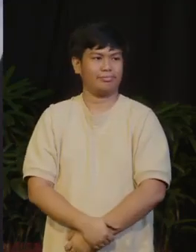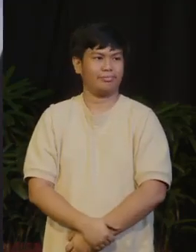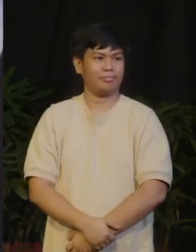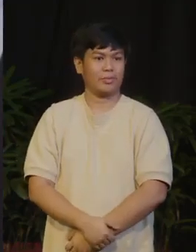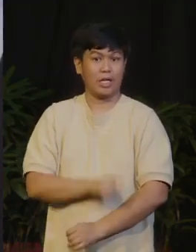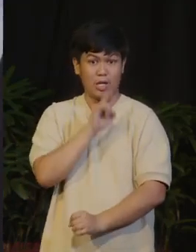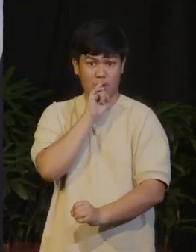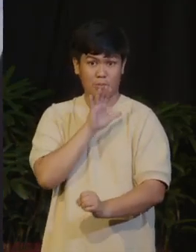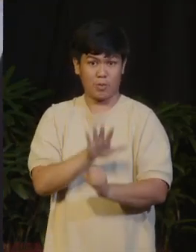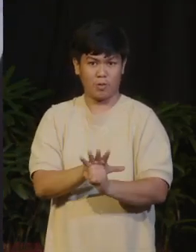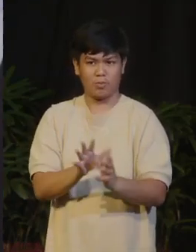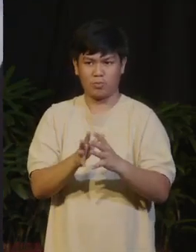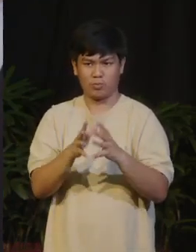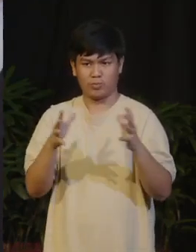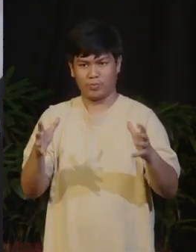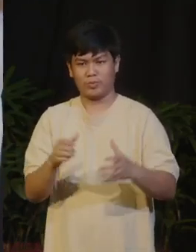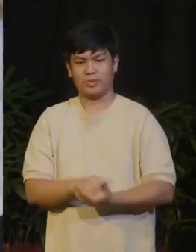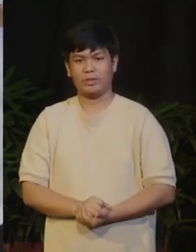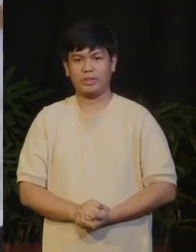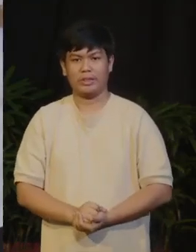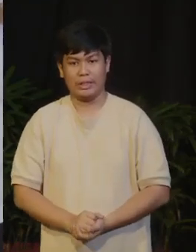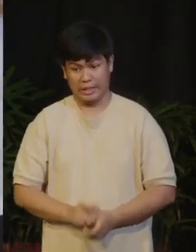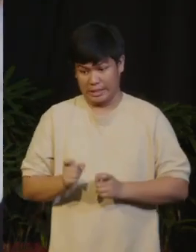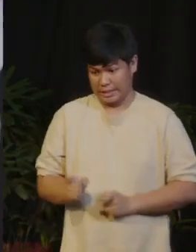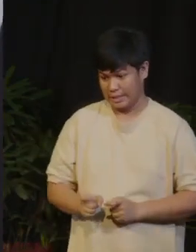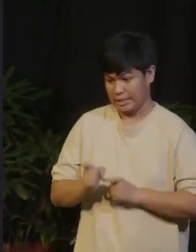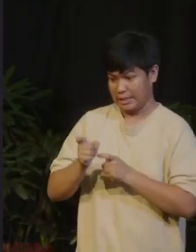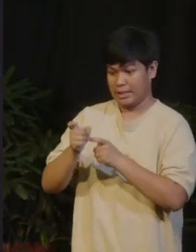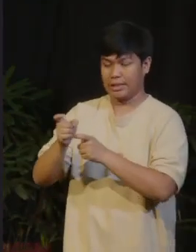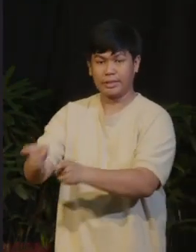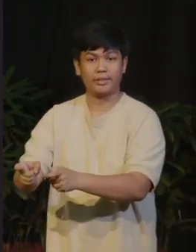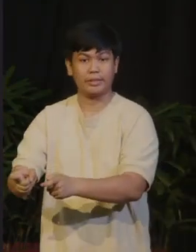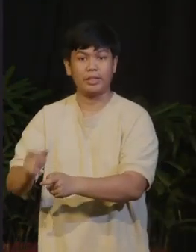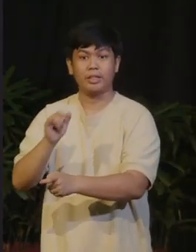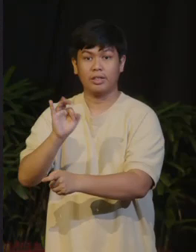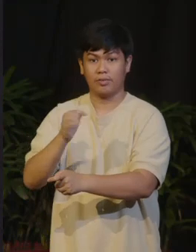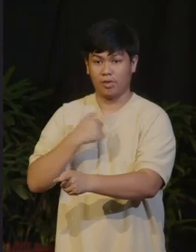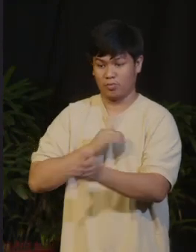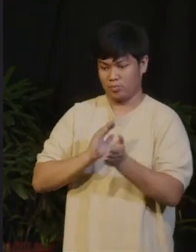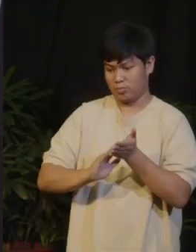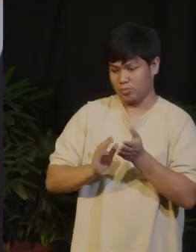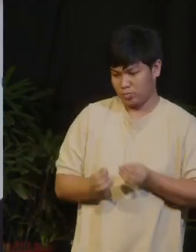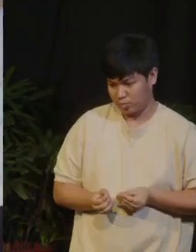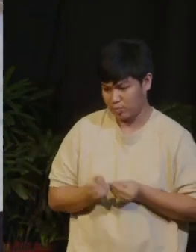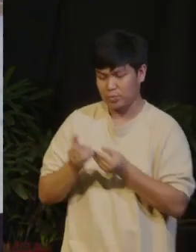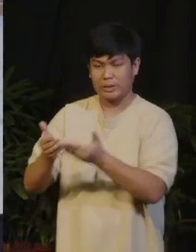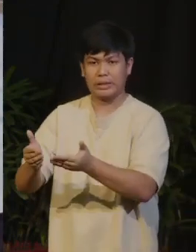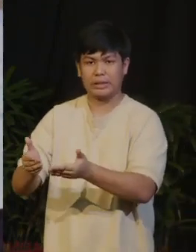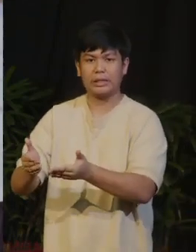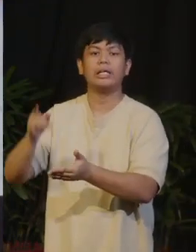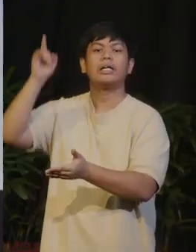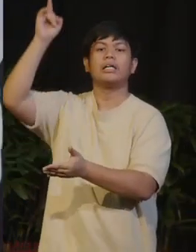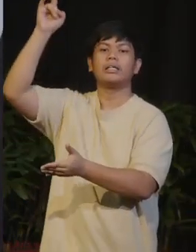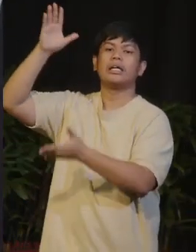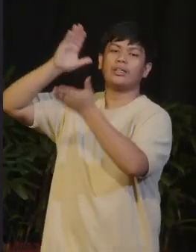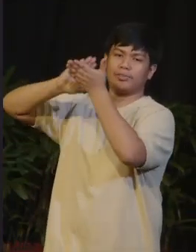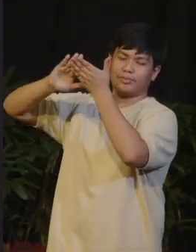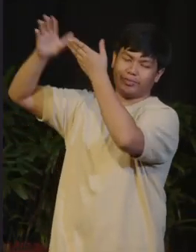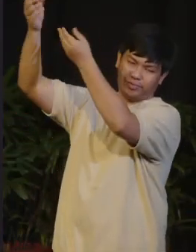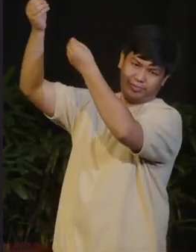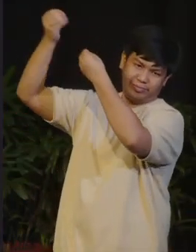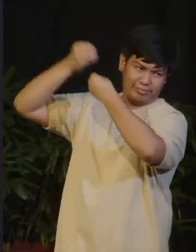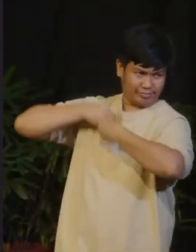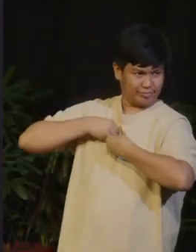napaka-generous. Give and it will be given to you. So kung kayo ay magpatawad, patatawarin kayo ng Diyos. Kung